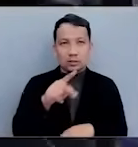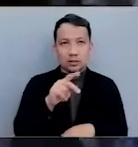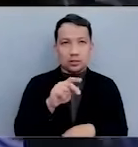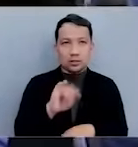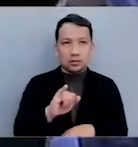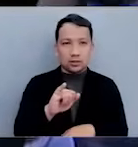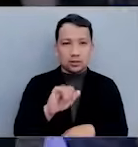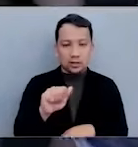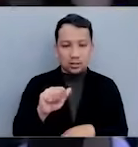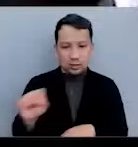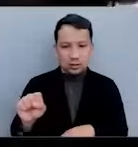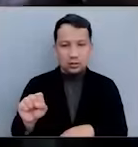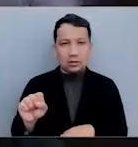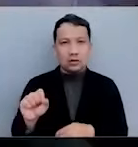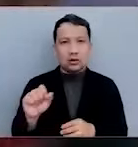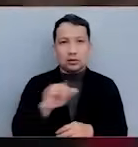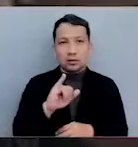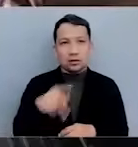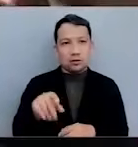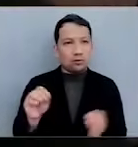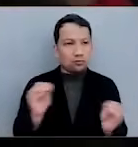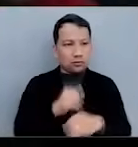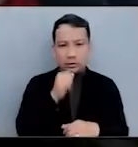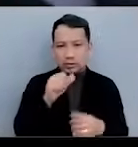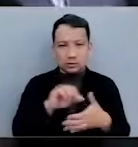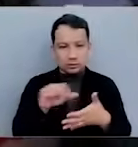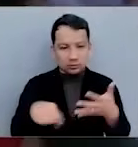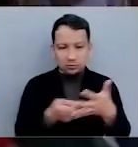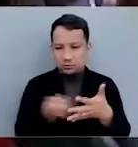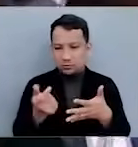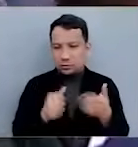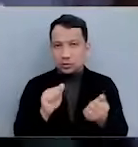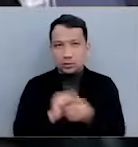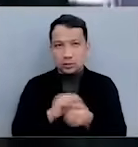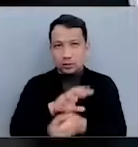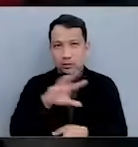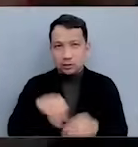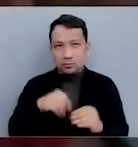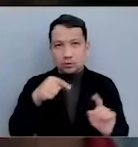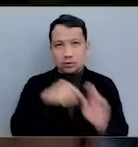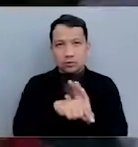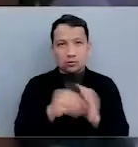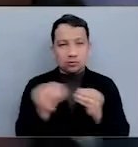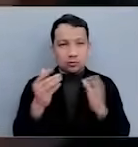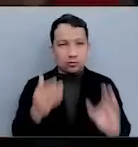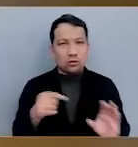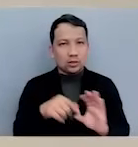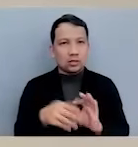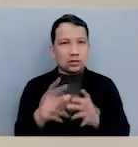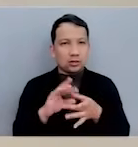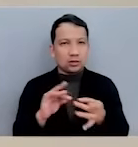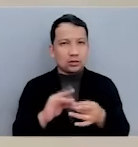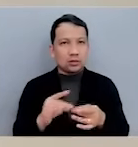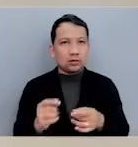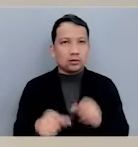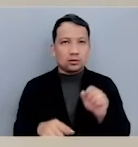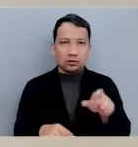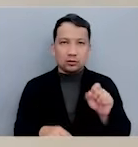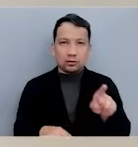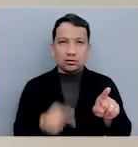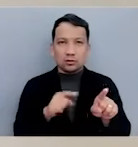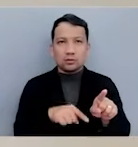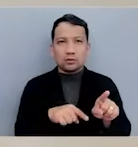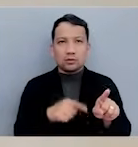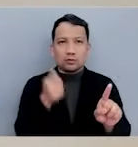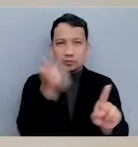11 pulis na hindi isinama sa ulat ng ground commander kaugnay sa operasyong nakapatay kay Jemboy. Paliwanag niya. Yung 11 na yun ay